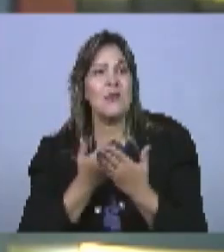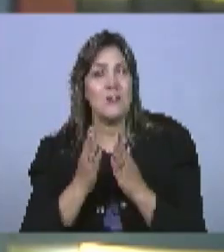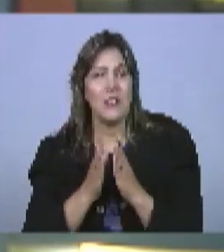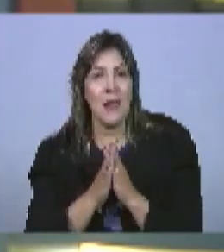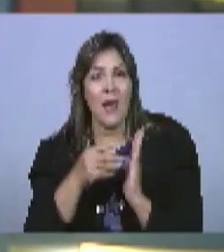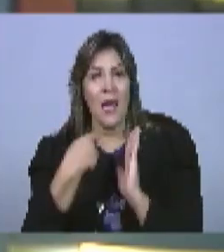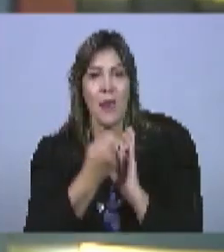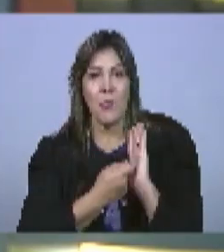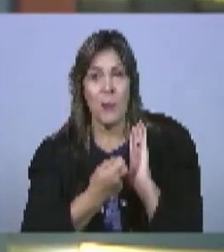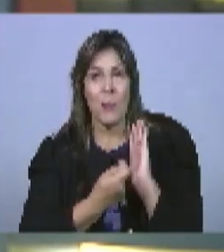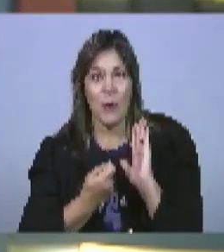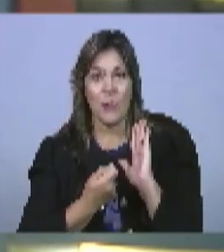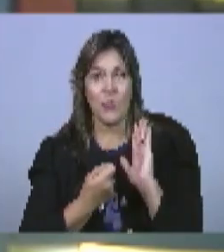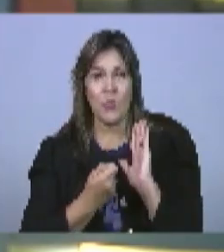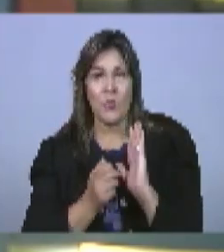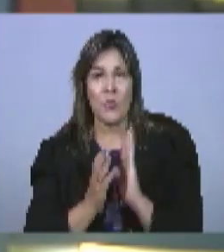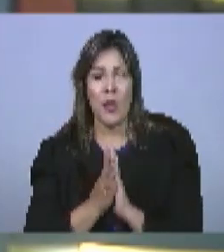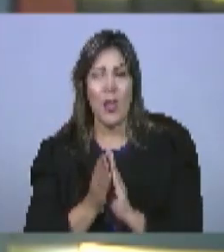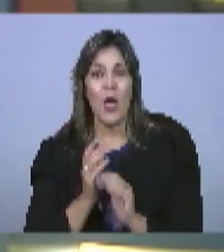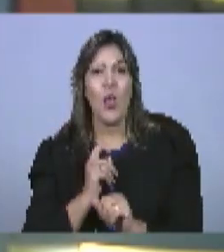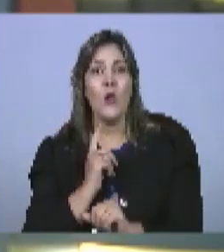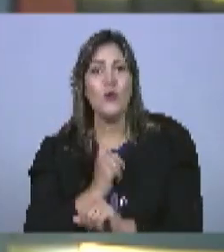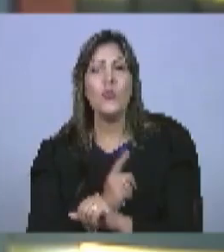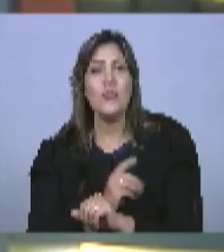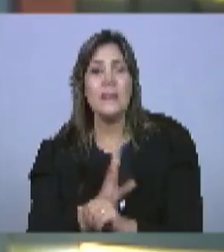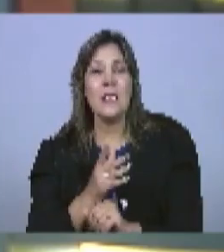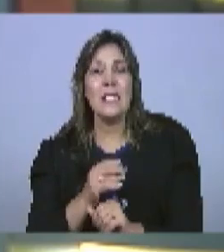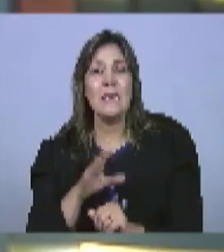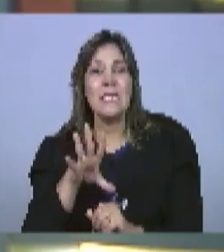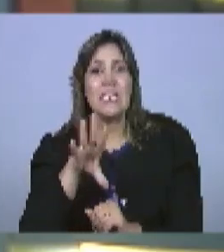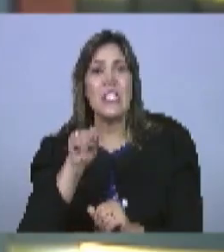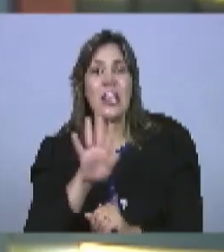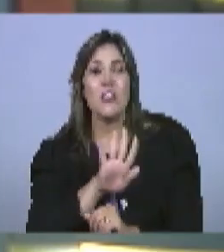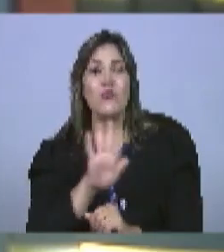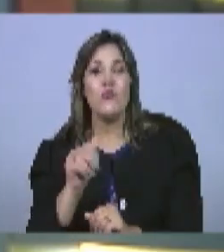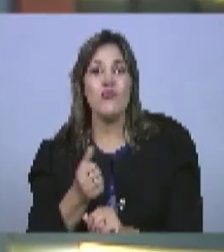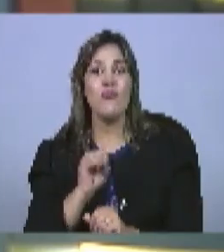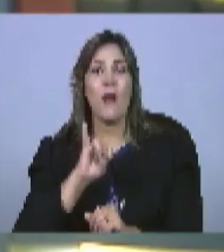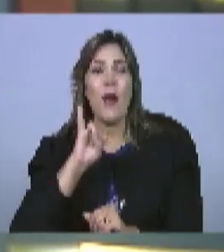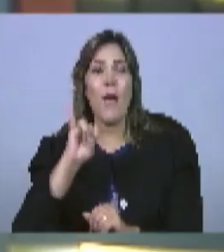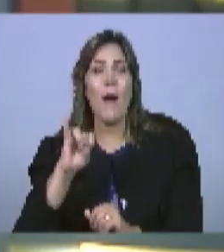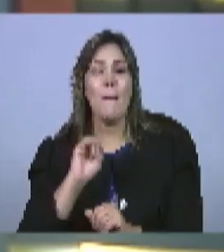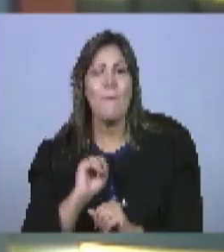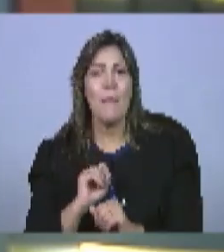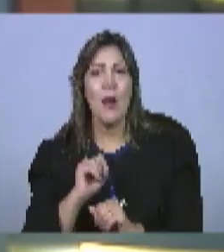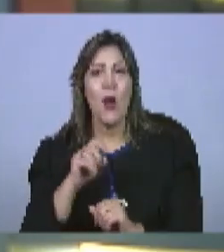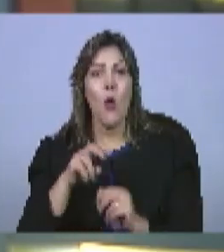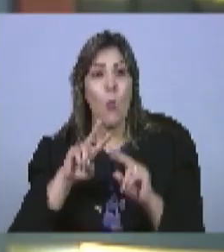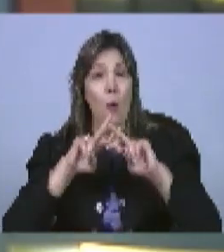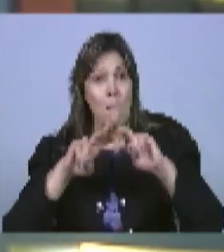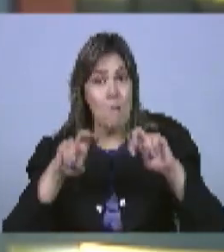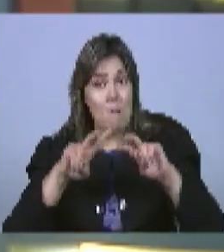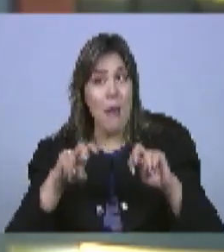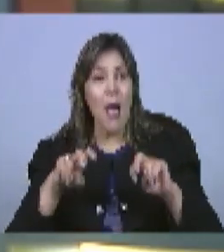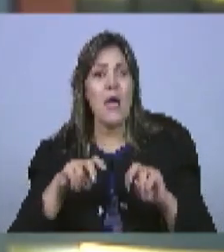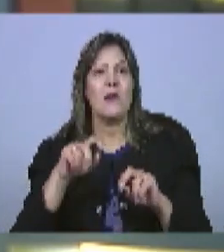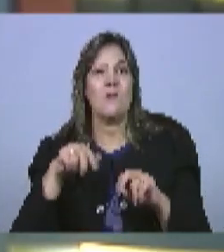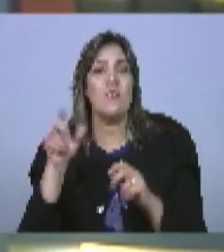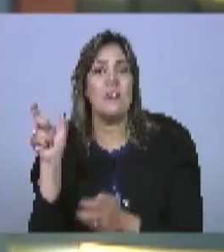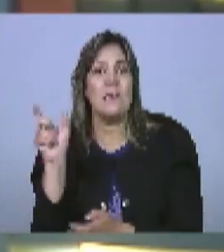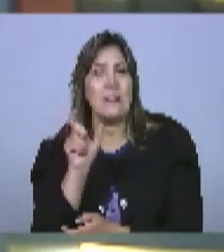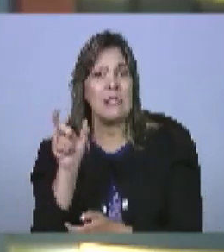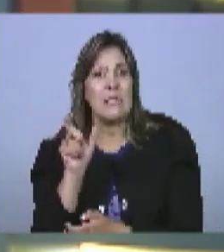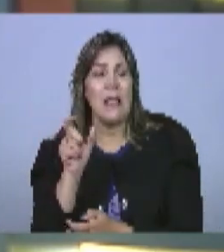كتبوا الاستاذ هشام النجار وهو باحث متخصص في الشان الاسلامي ويكتب